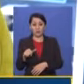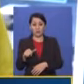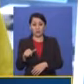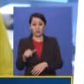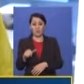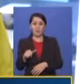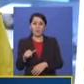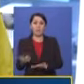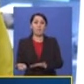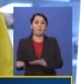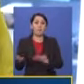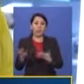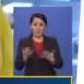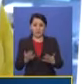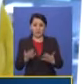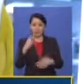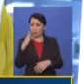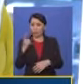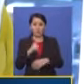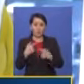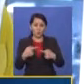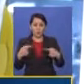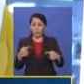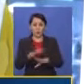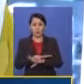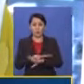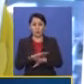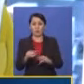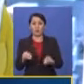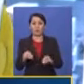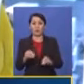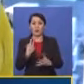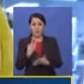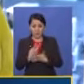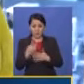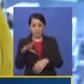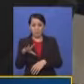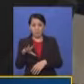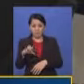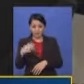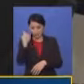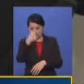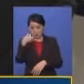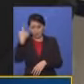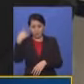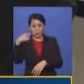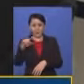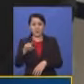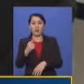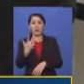но это было не двое ребят, не они были. Потом показали фотографию, я его опознала. Задержанным